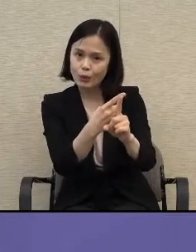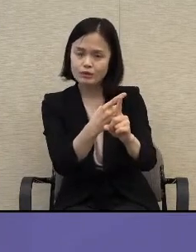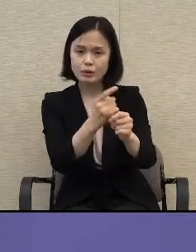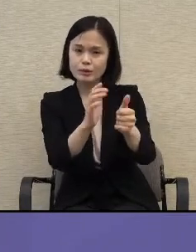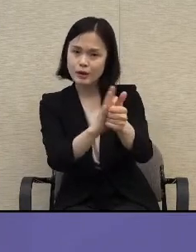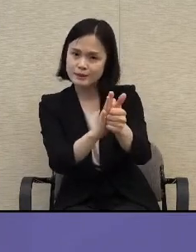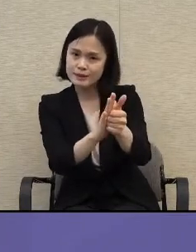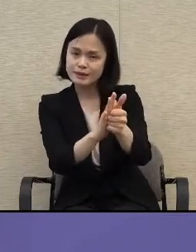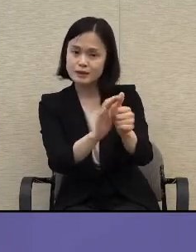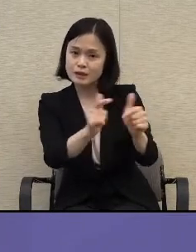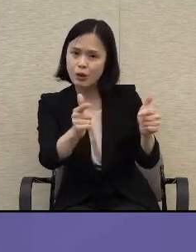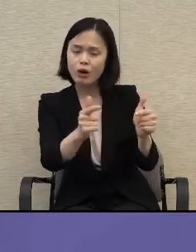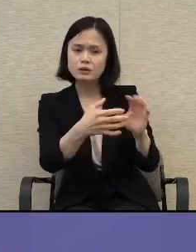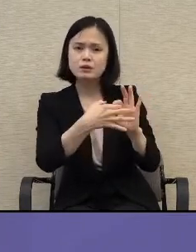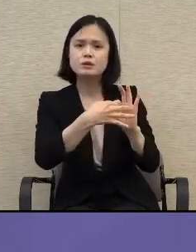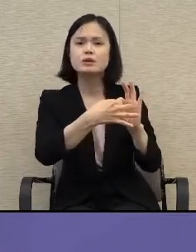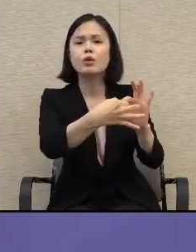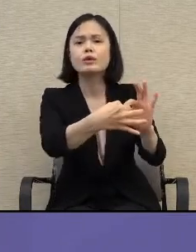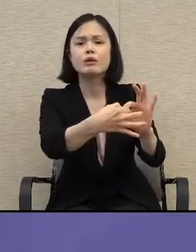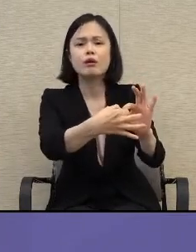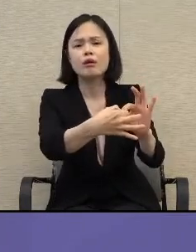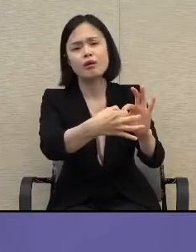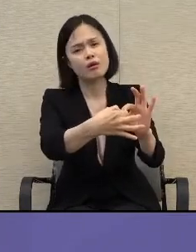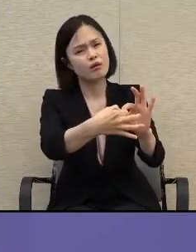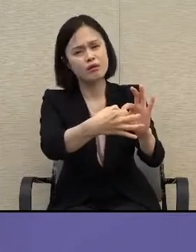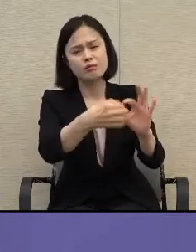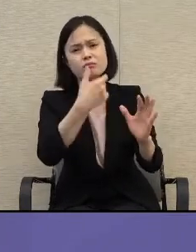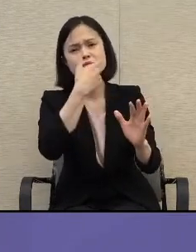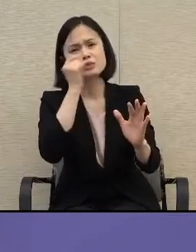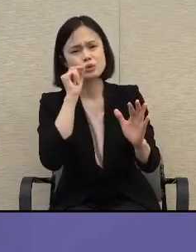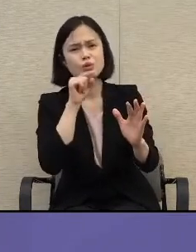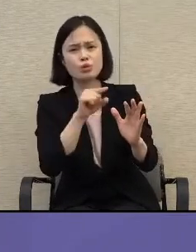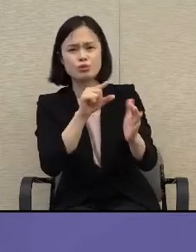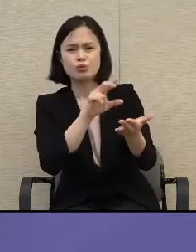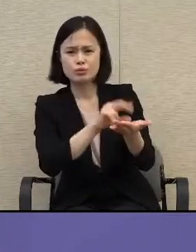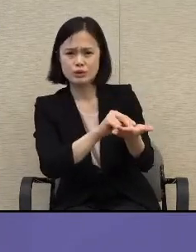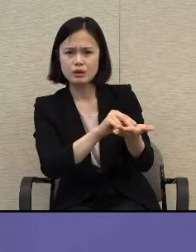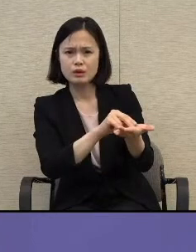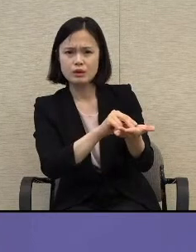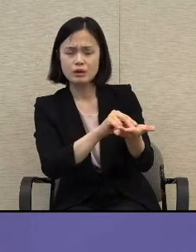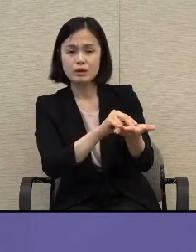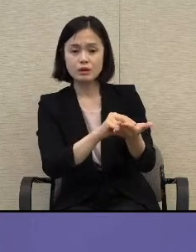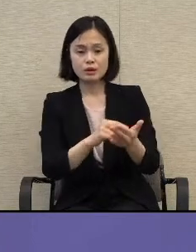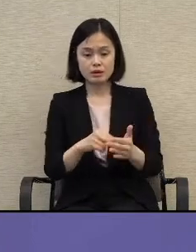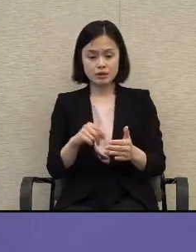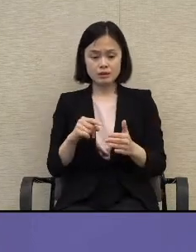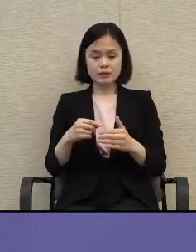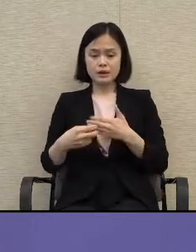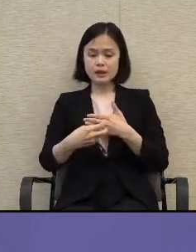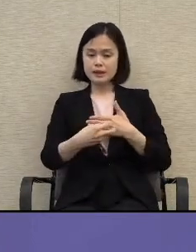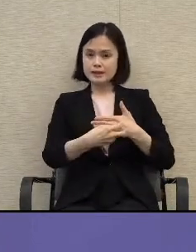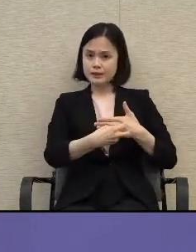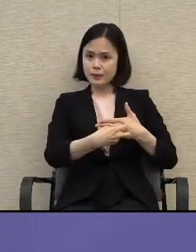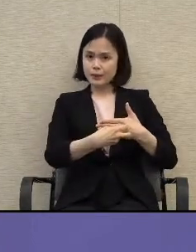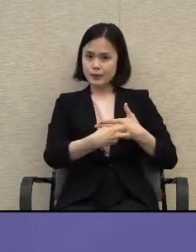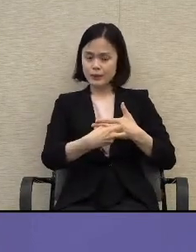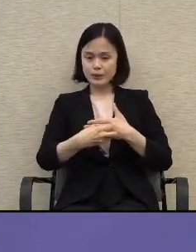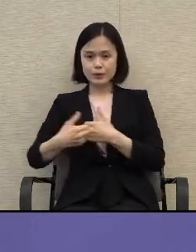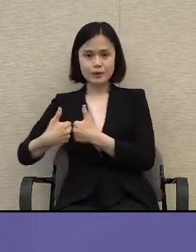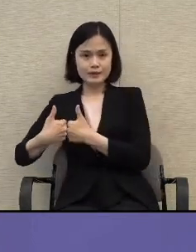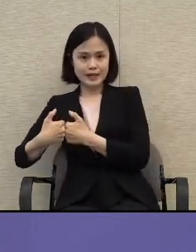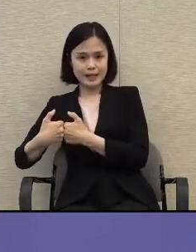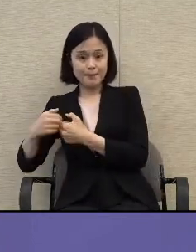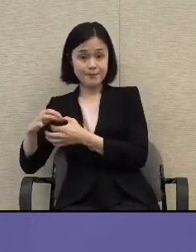그런 차원들은 상당히 제한적이었다라는 거고. 그래서 의뢰와 연계는 형식적으로 이루어지고 연계한 이후에 대한